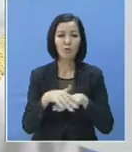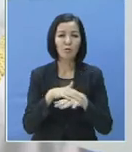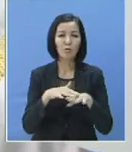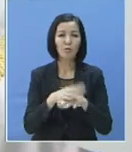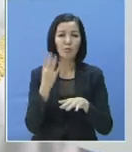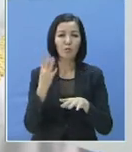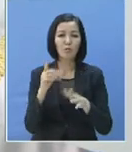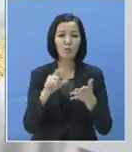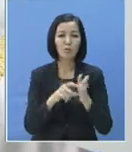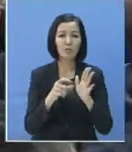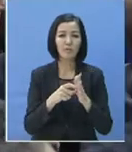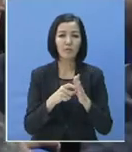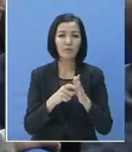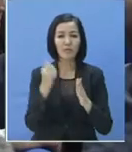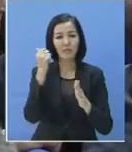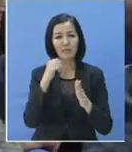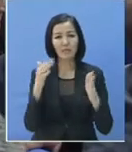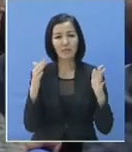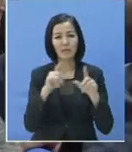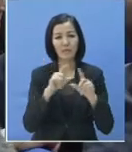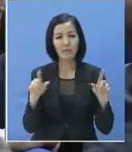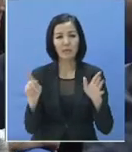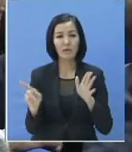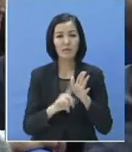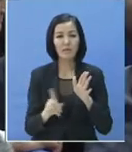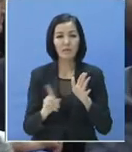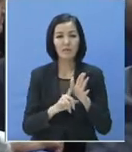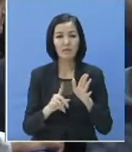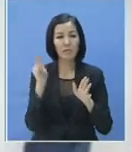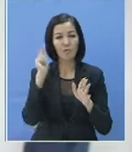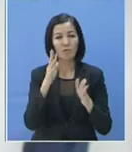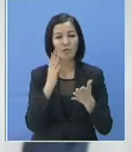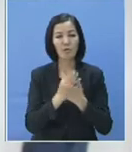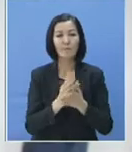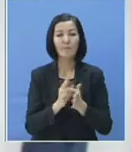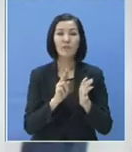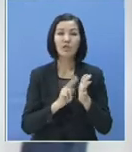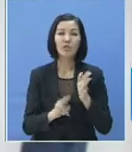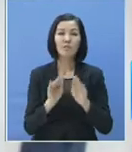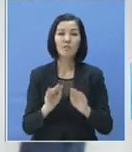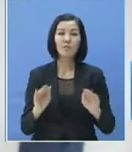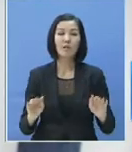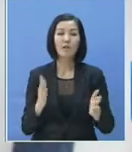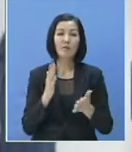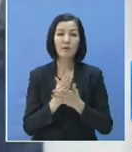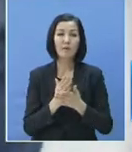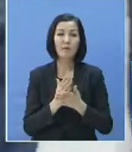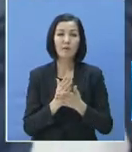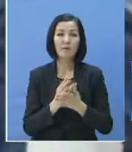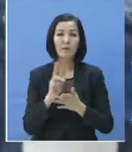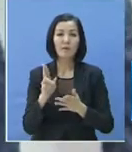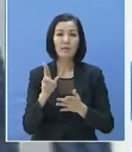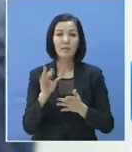4 сыныптық. Оның өзі ескірген, тасымалдап оқуы тағы бар. 70 баладай неге